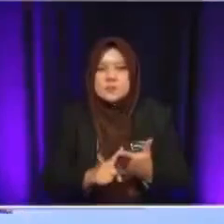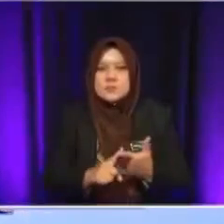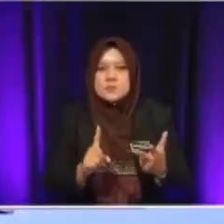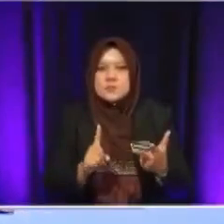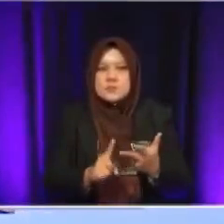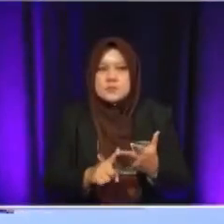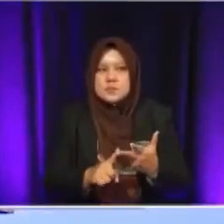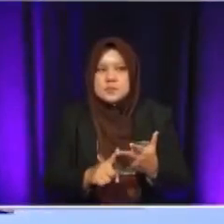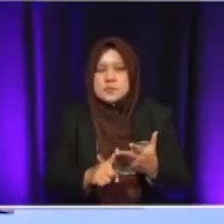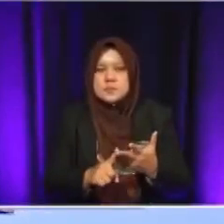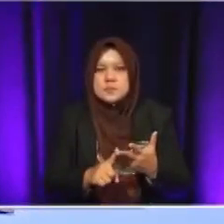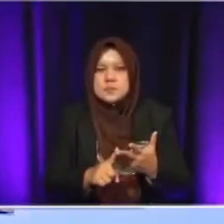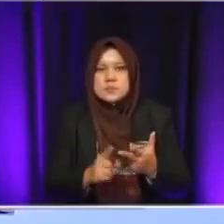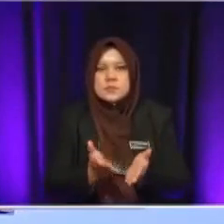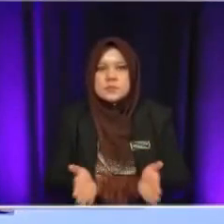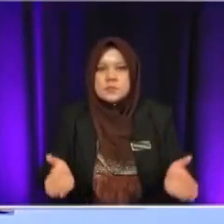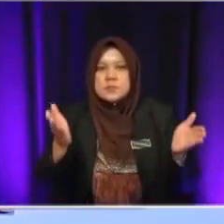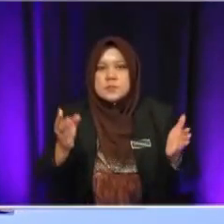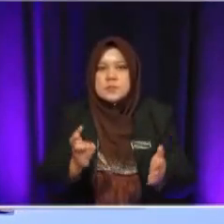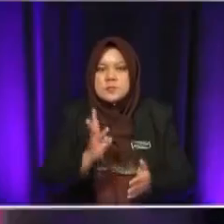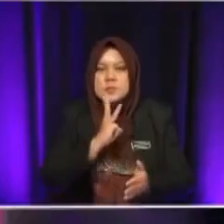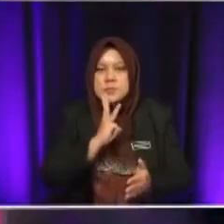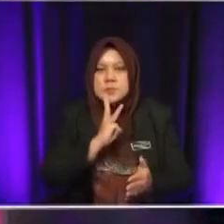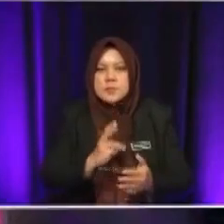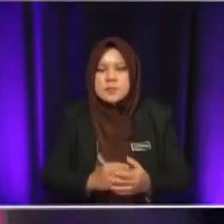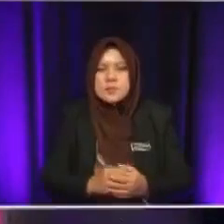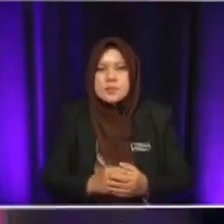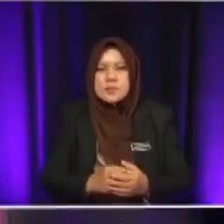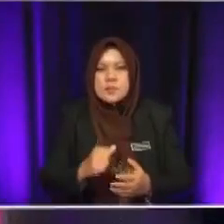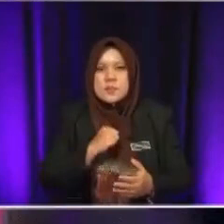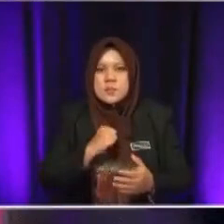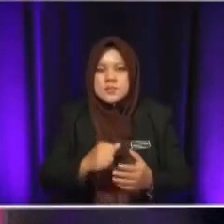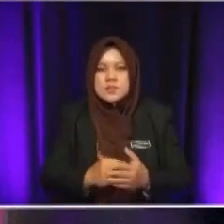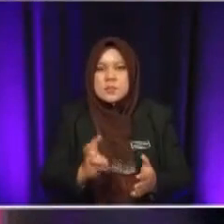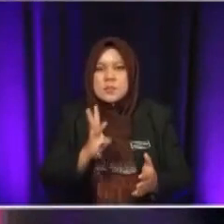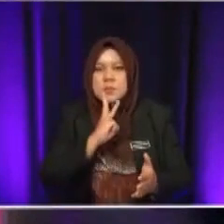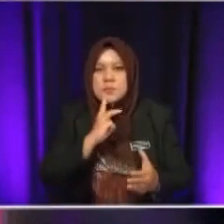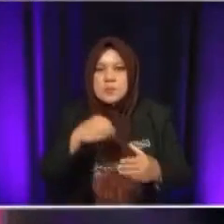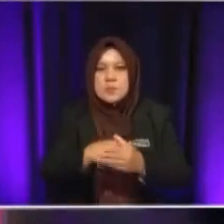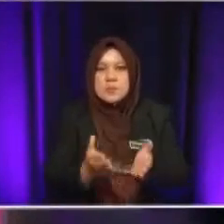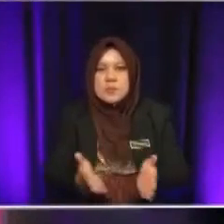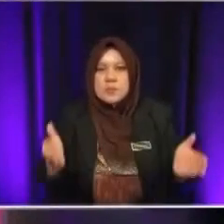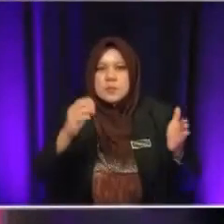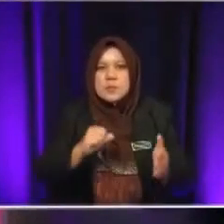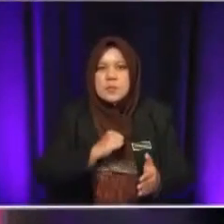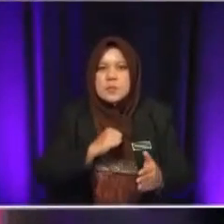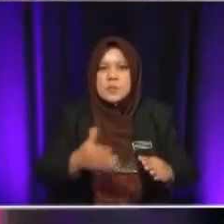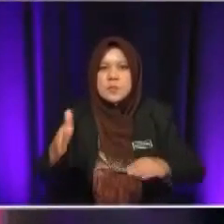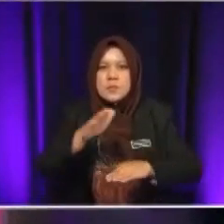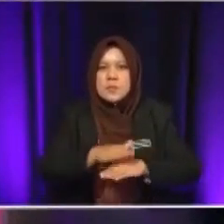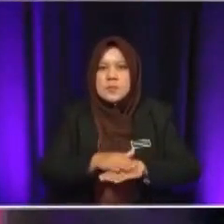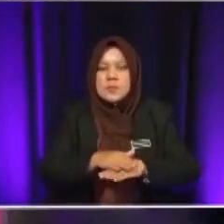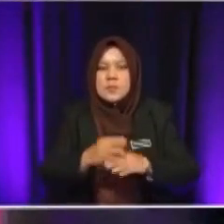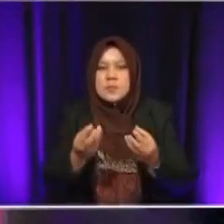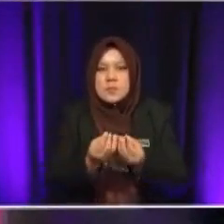yang ketiga ialah bekas pengairan kendiri. Okey, kalau bekas pengairan kendiri ni ialah air di dalam bekas itu sendiri. Di atas ialah medium